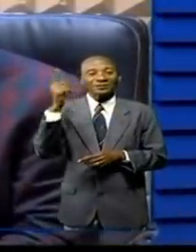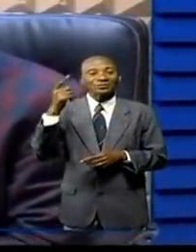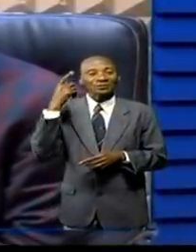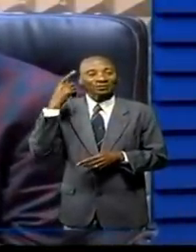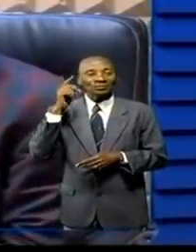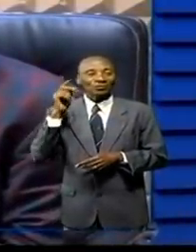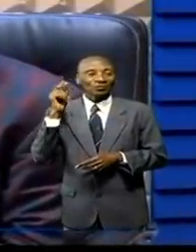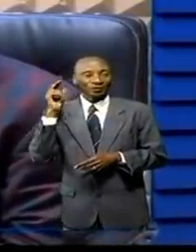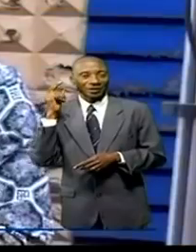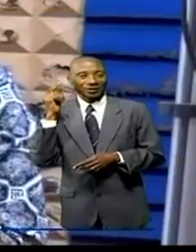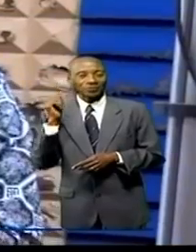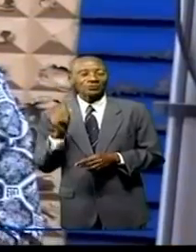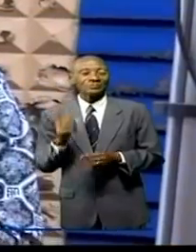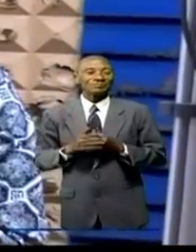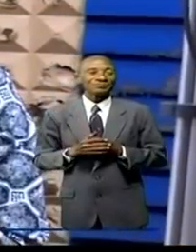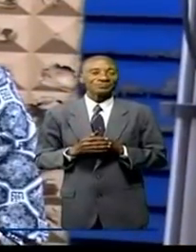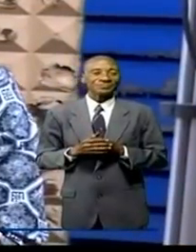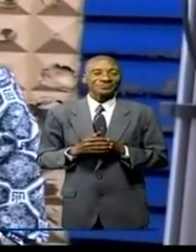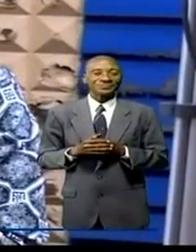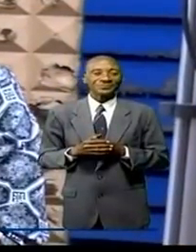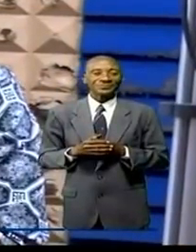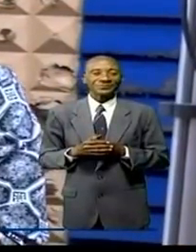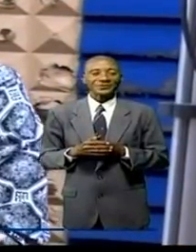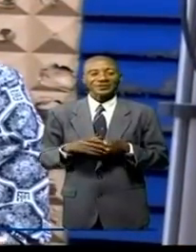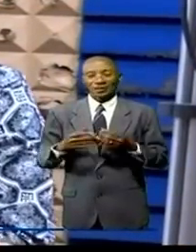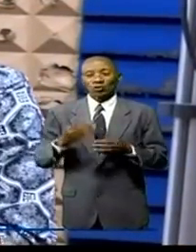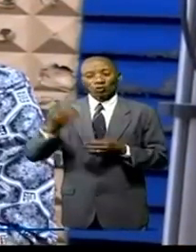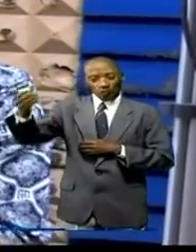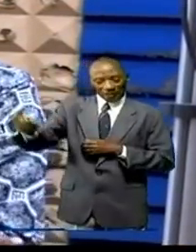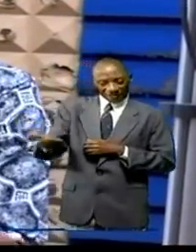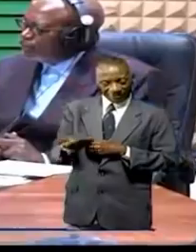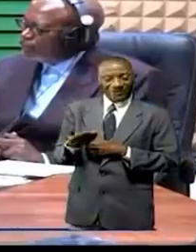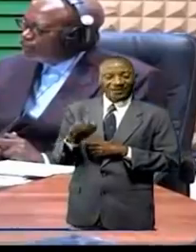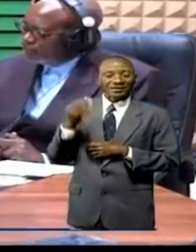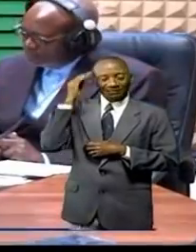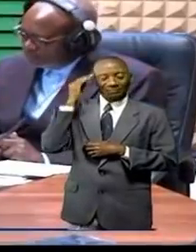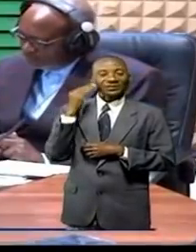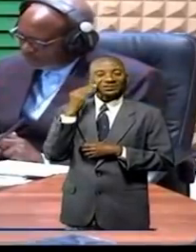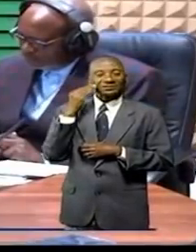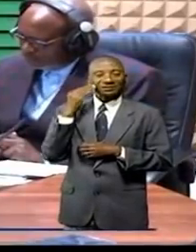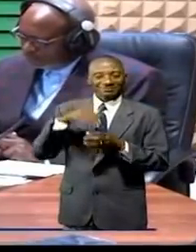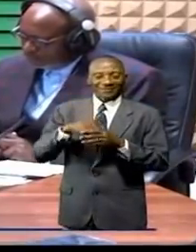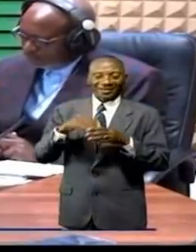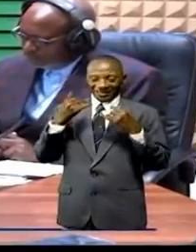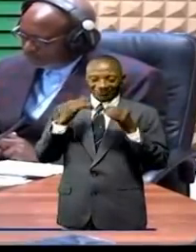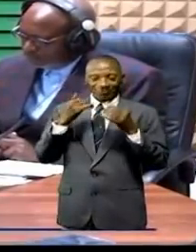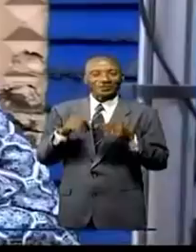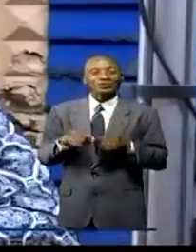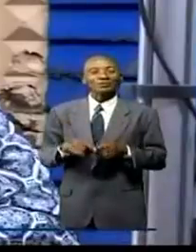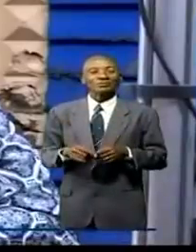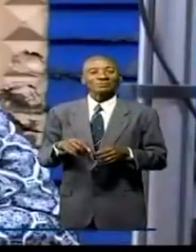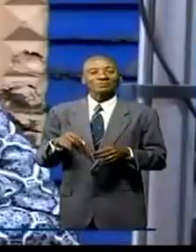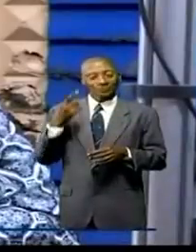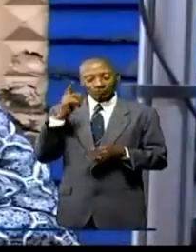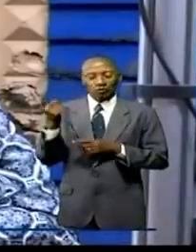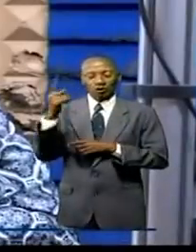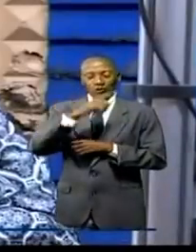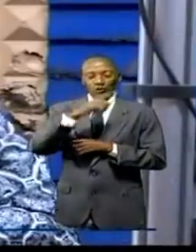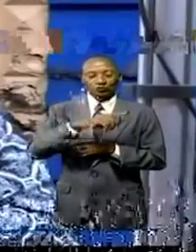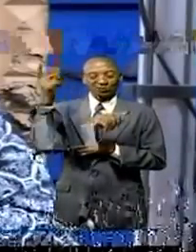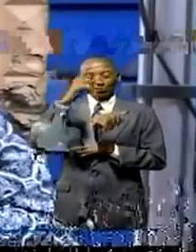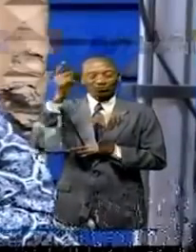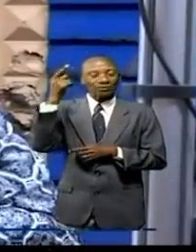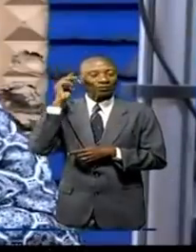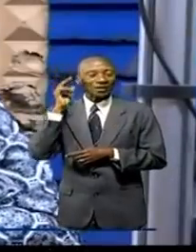Bonjour, monsieur le ministre. Bonjour. Invité au journal parler de la RTNC en cette journée mondiale de la radio, le ministre de la Communication et